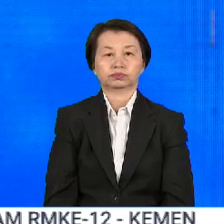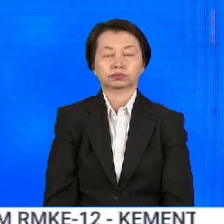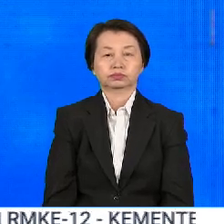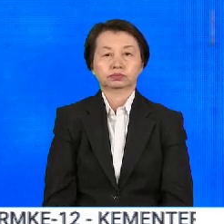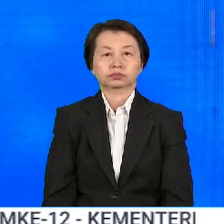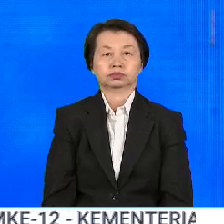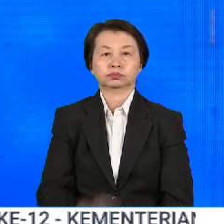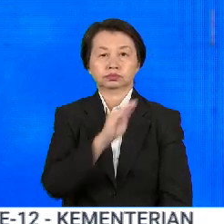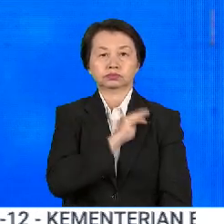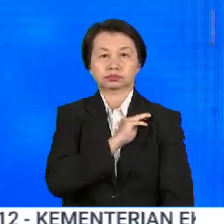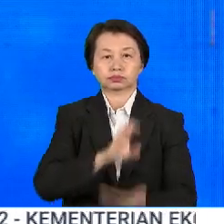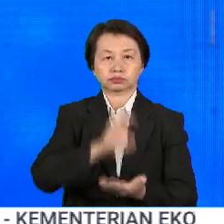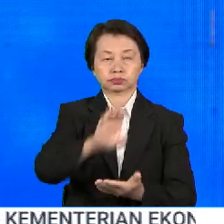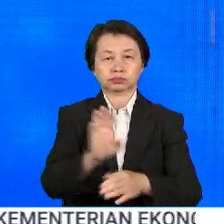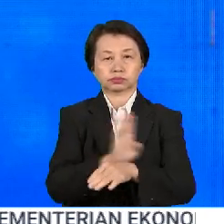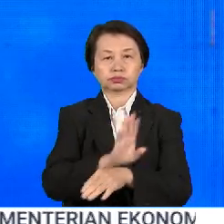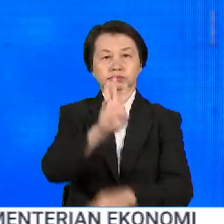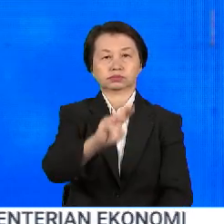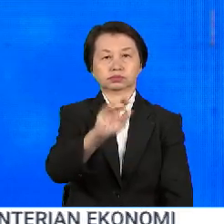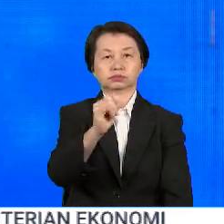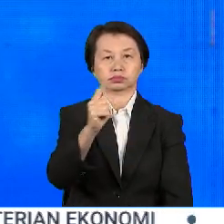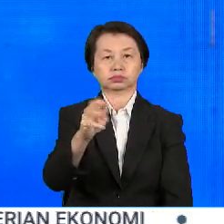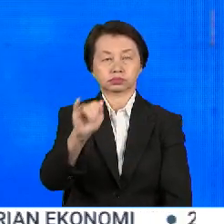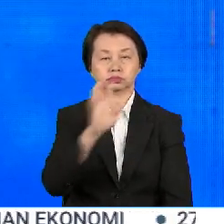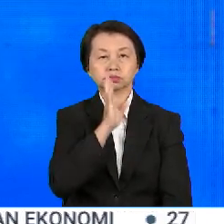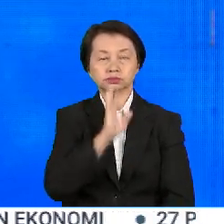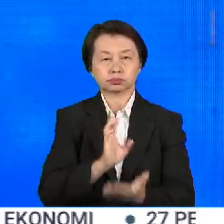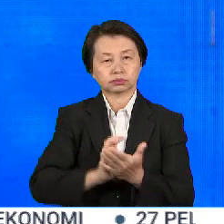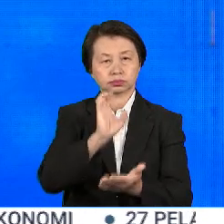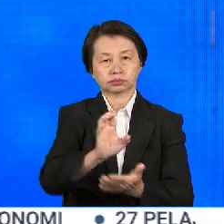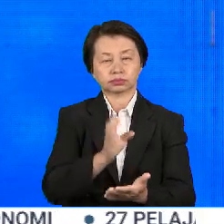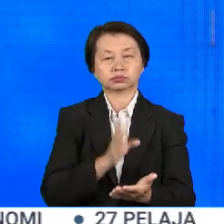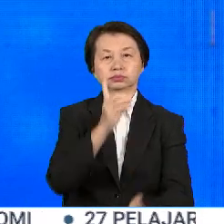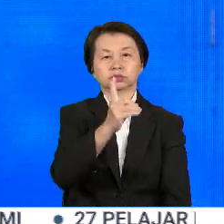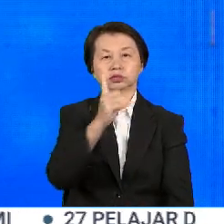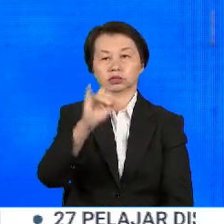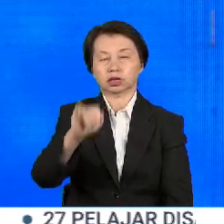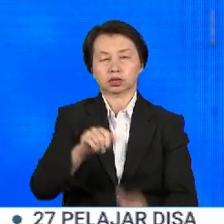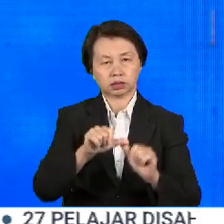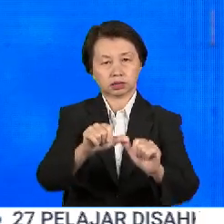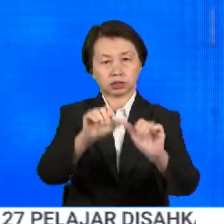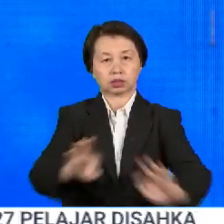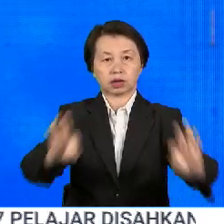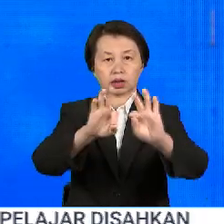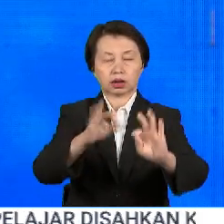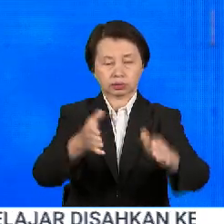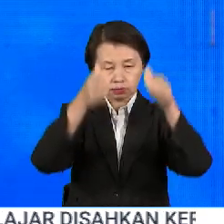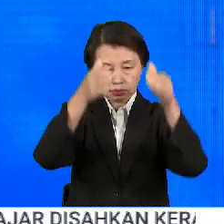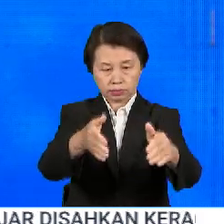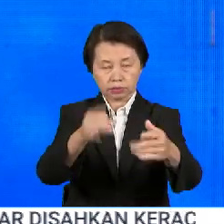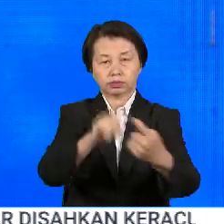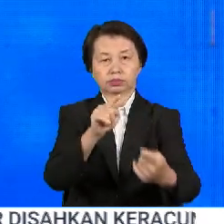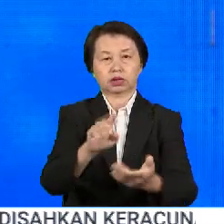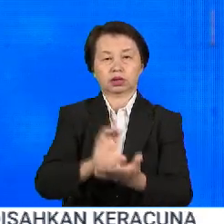Dalam pada itu, Menteri Pelaburan, Perdagangan dan Industri menyatakan pelaburan langsung domestik DDI kekal penting meskipun tumpuan diberi